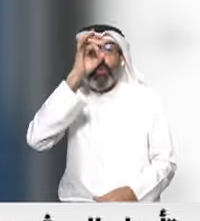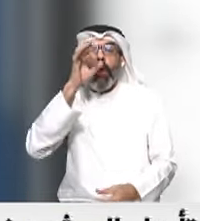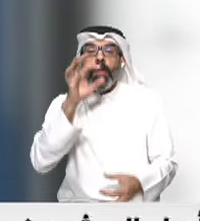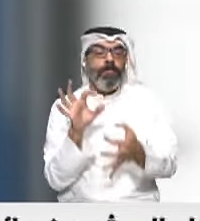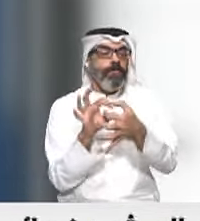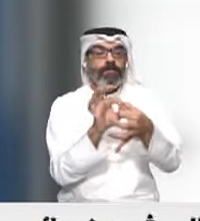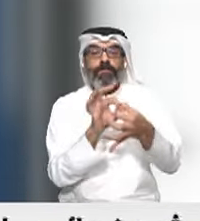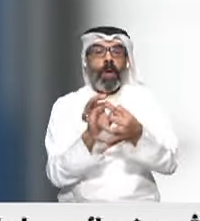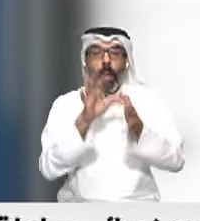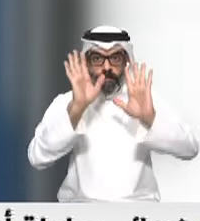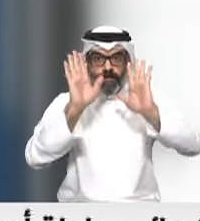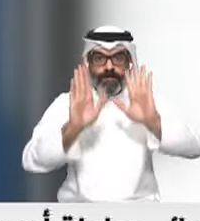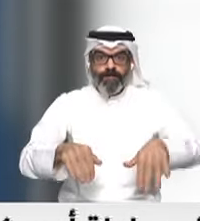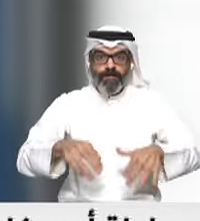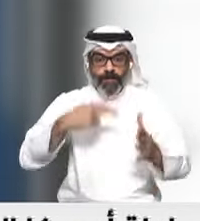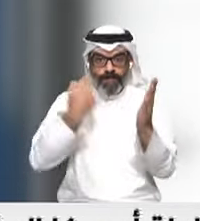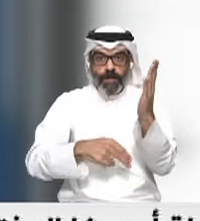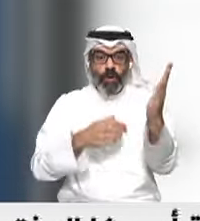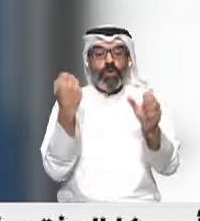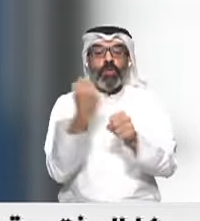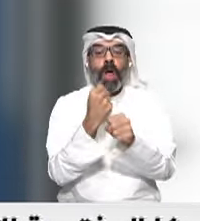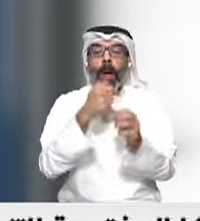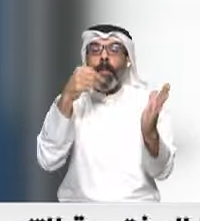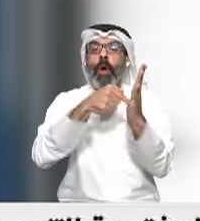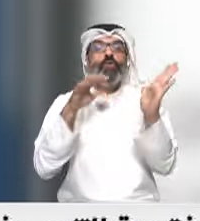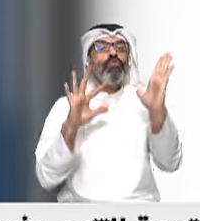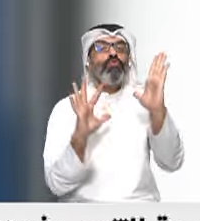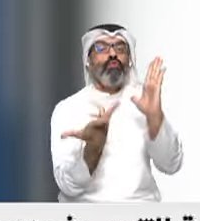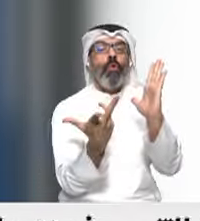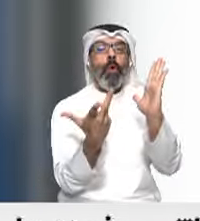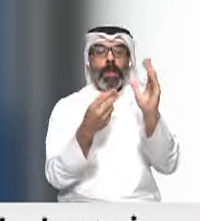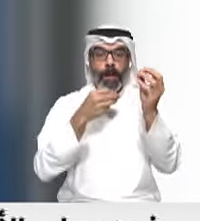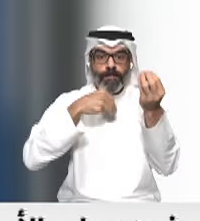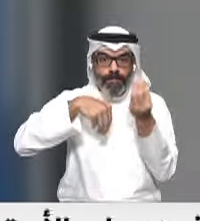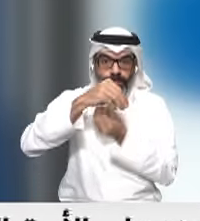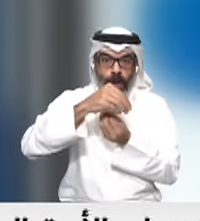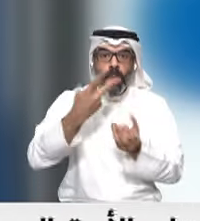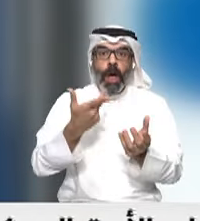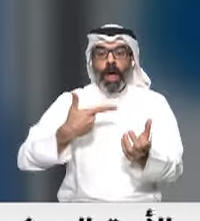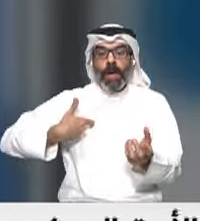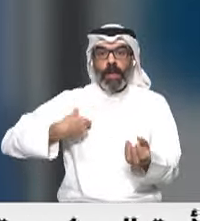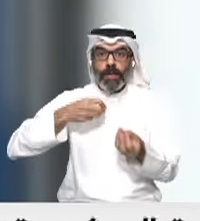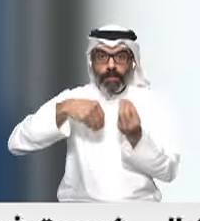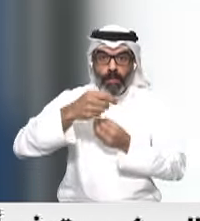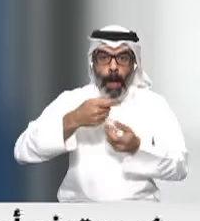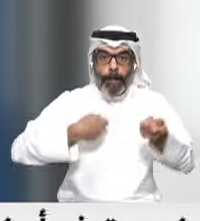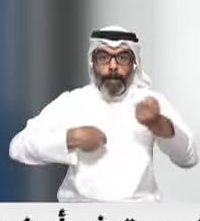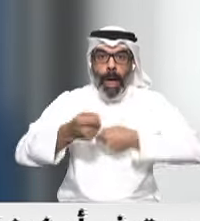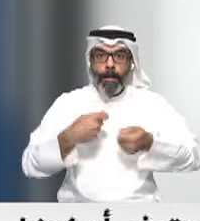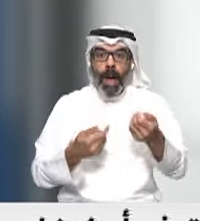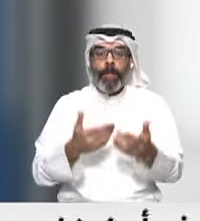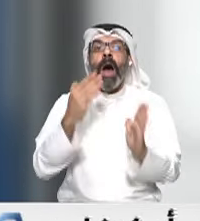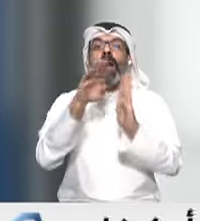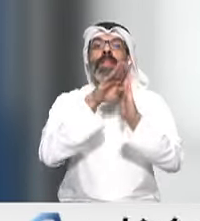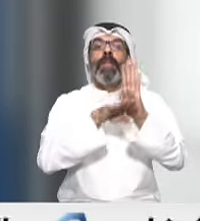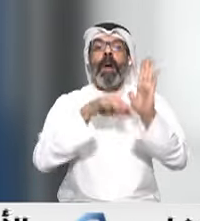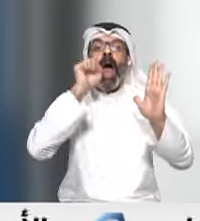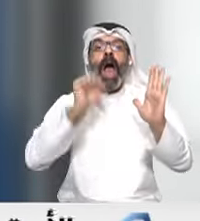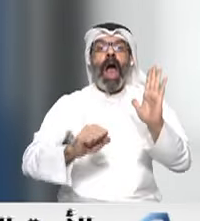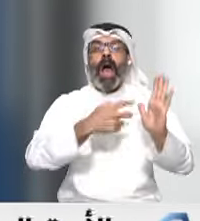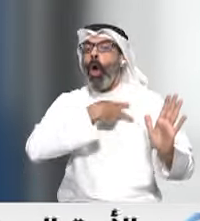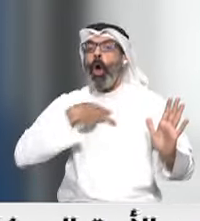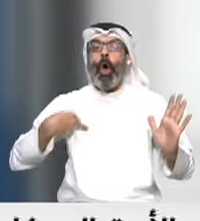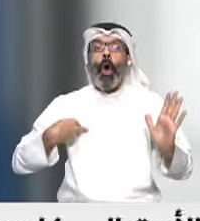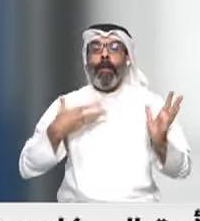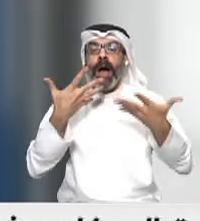التامين في اتمام الاطار التشغيلي لهذه الخدمه الالكترونيه المتاحه لمستخدمي تطبيق سهل الحكومي والتي